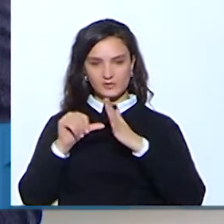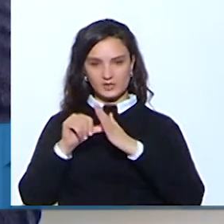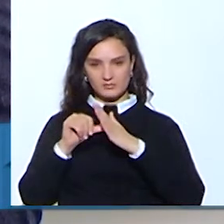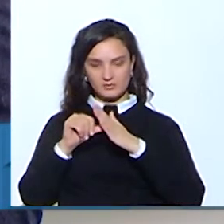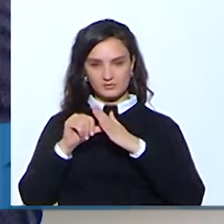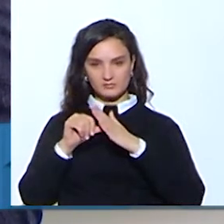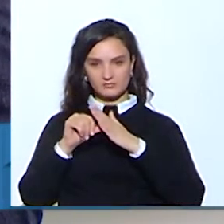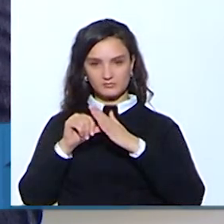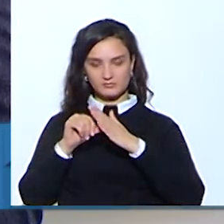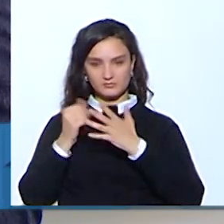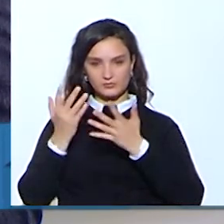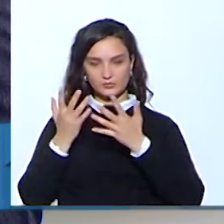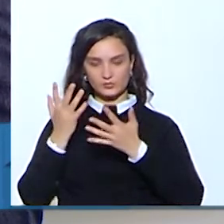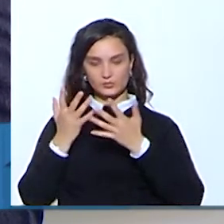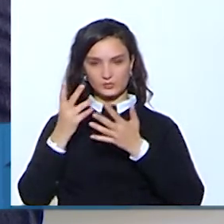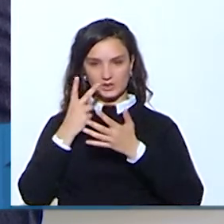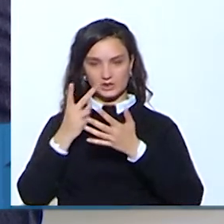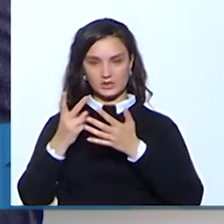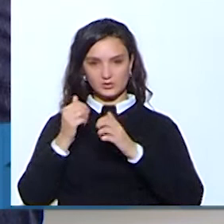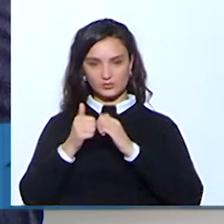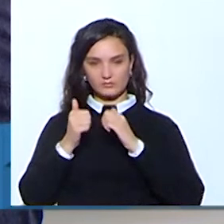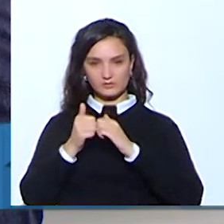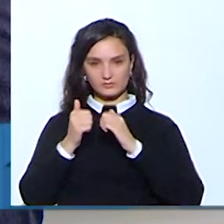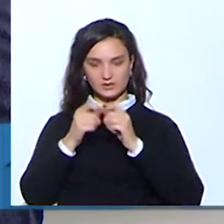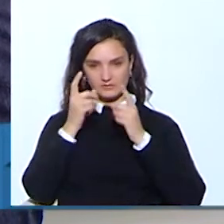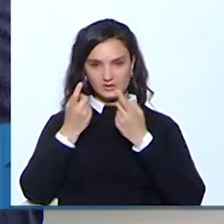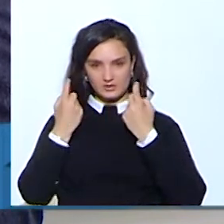დიახ. თუ დაგინახიათ, ყოველთვის სატარებენ